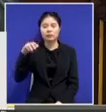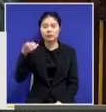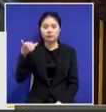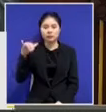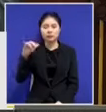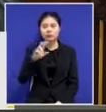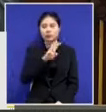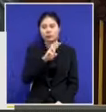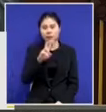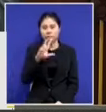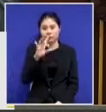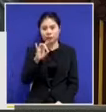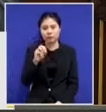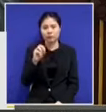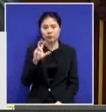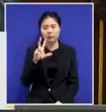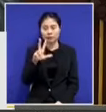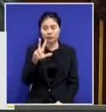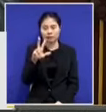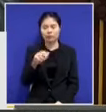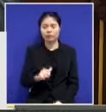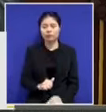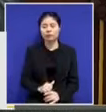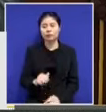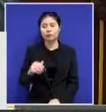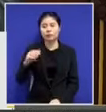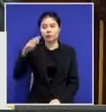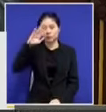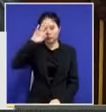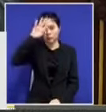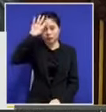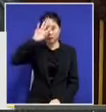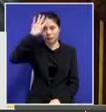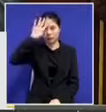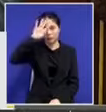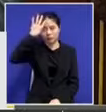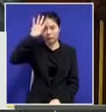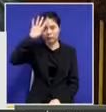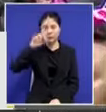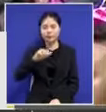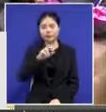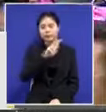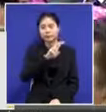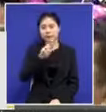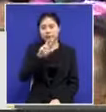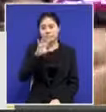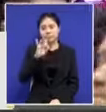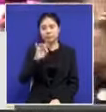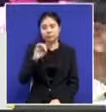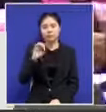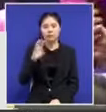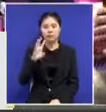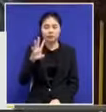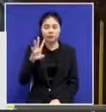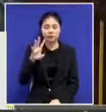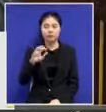283นายบัลลังก์อันนพพร นายธนาธรจึงรุ่งเรืองกิจครับ 284